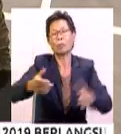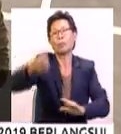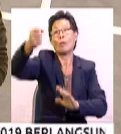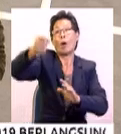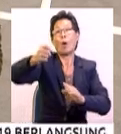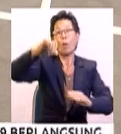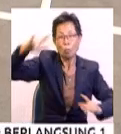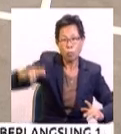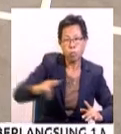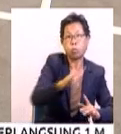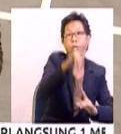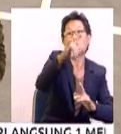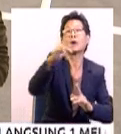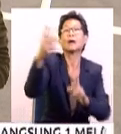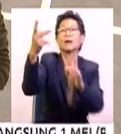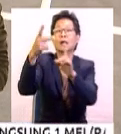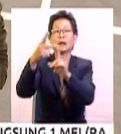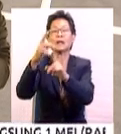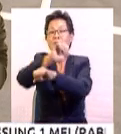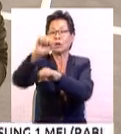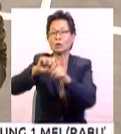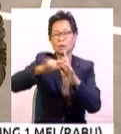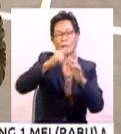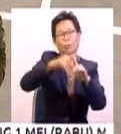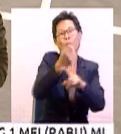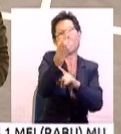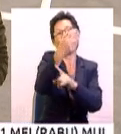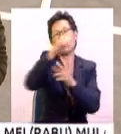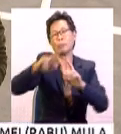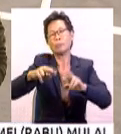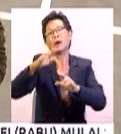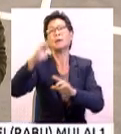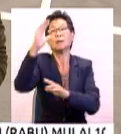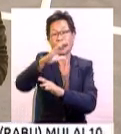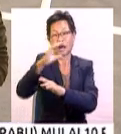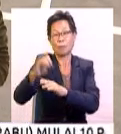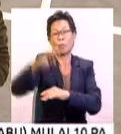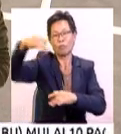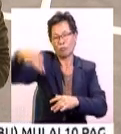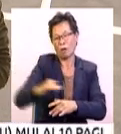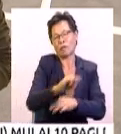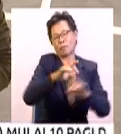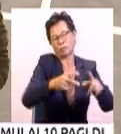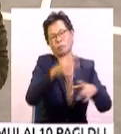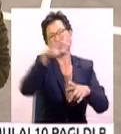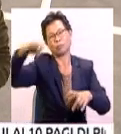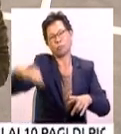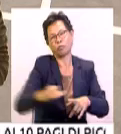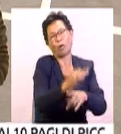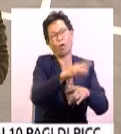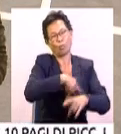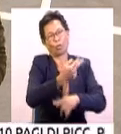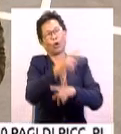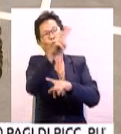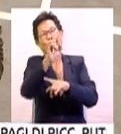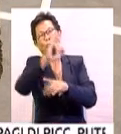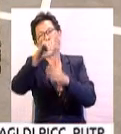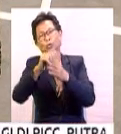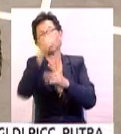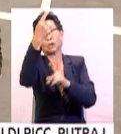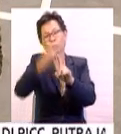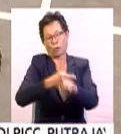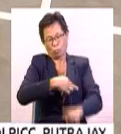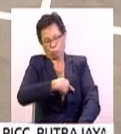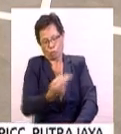operasi penerbangan ke Singapura bermula Disember lepas telah menyebabkan anak syarikatnya Firefly Sdn Bhd kerugian hampir RM20 juta sebulan.